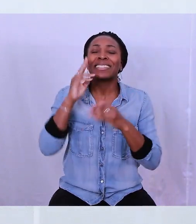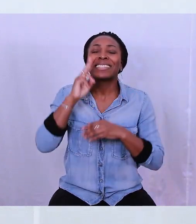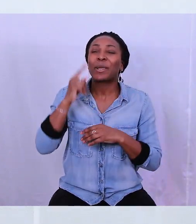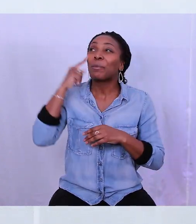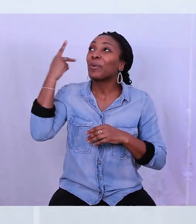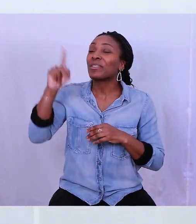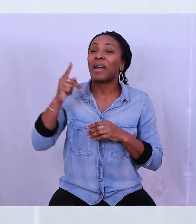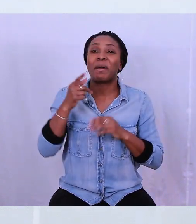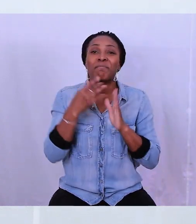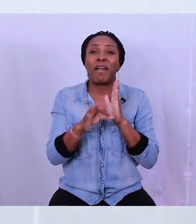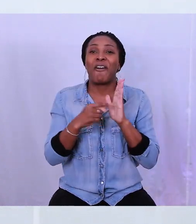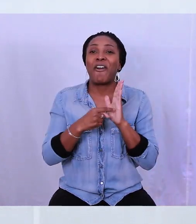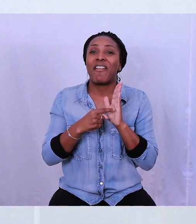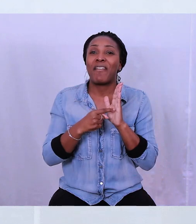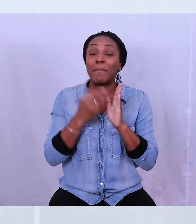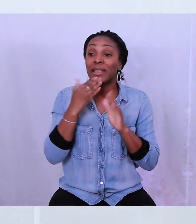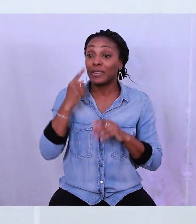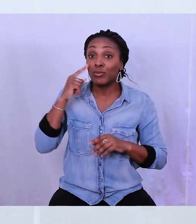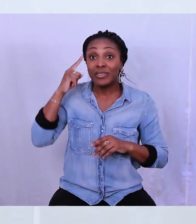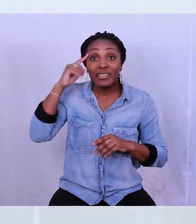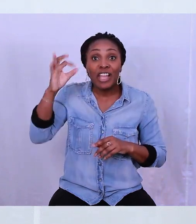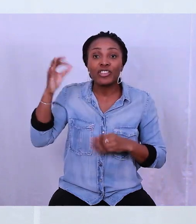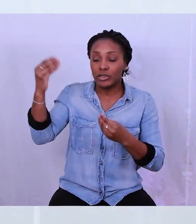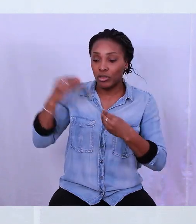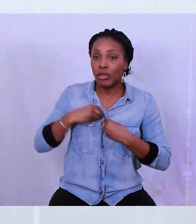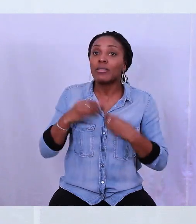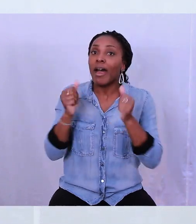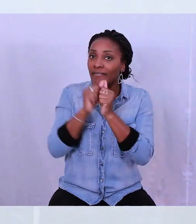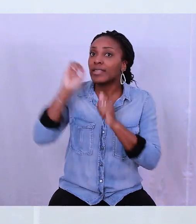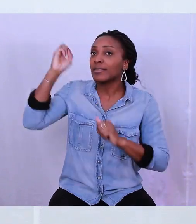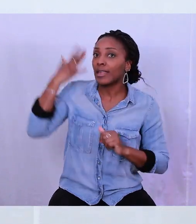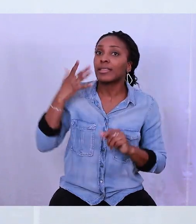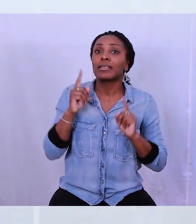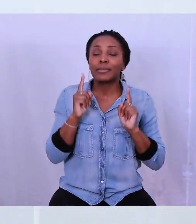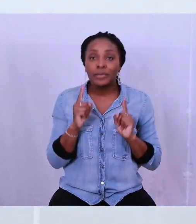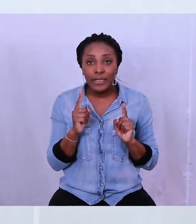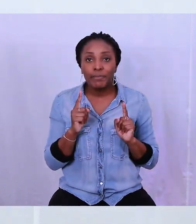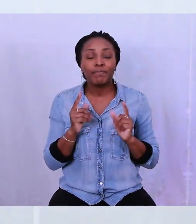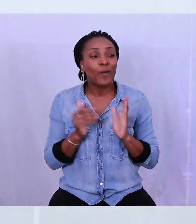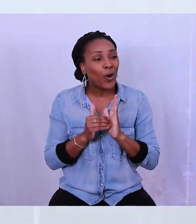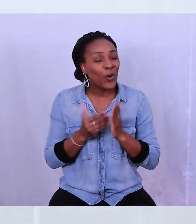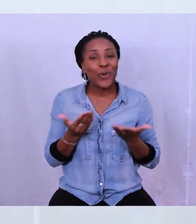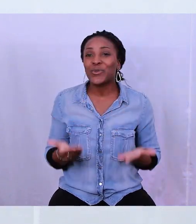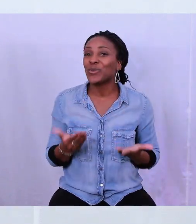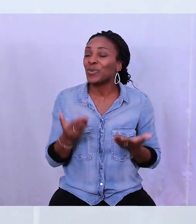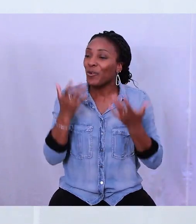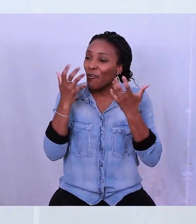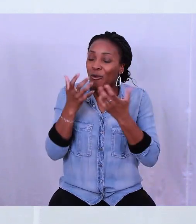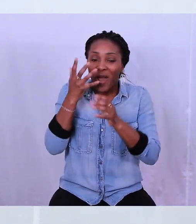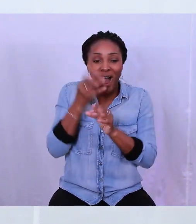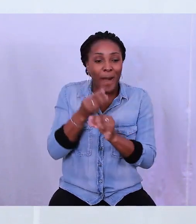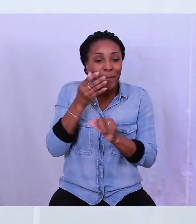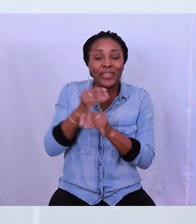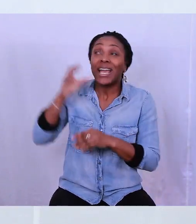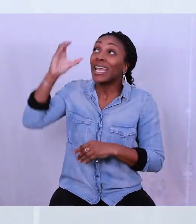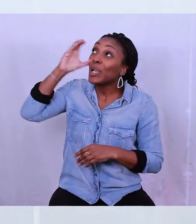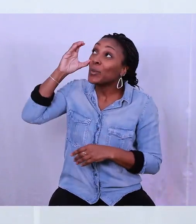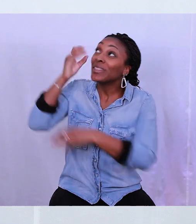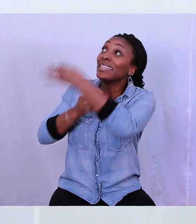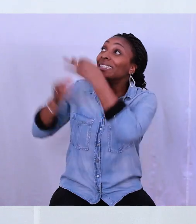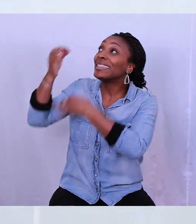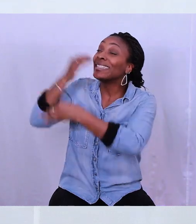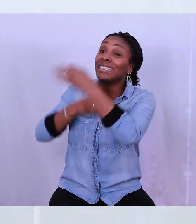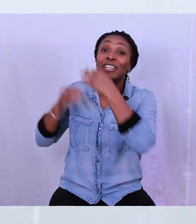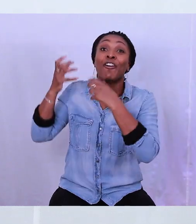ta parole. Merci pour la sagesse qui est en nous par le Saint-Esprit. Seigneur, encore aujourd'hui, nous voulons simplement apprendre à écouter ta voix, à dépendre